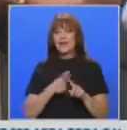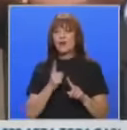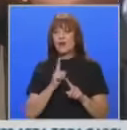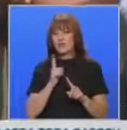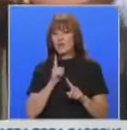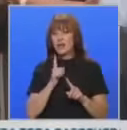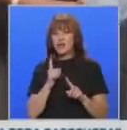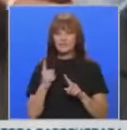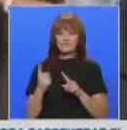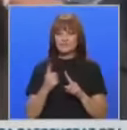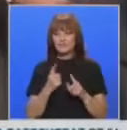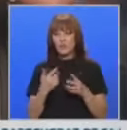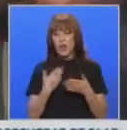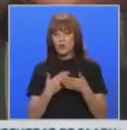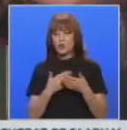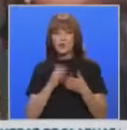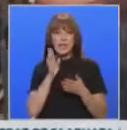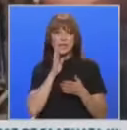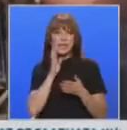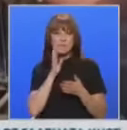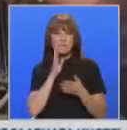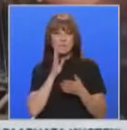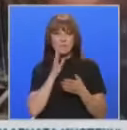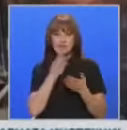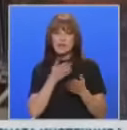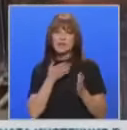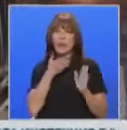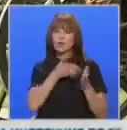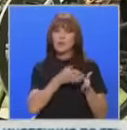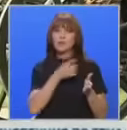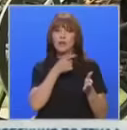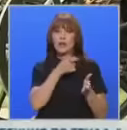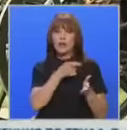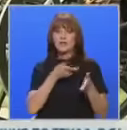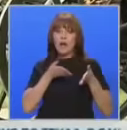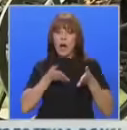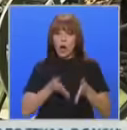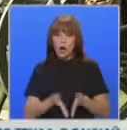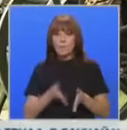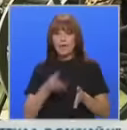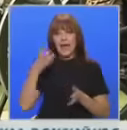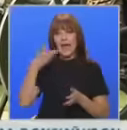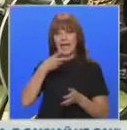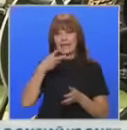си и брат си, посети параклиса Сейнт Джордж в Уиндзор, където е погребана на Елизабет II.